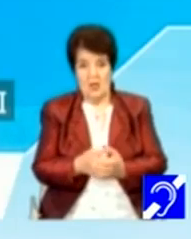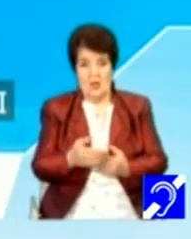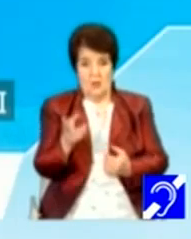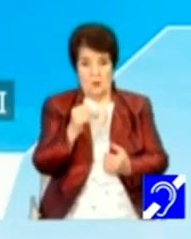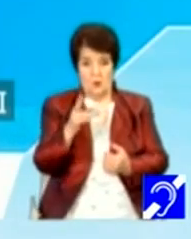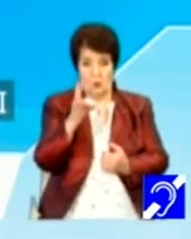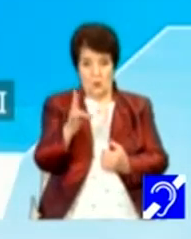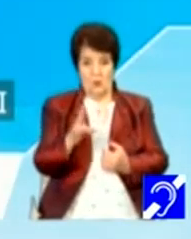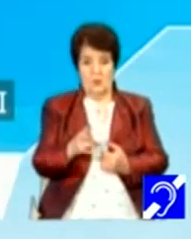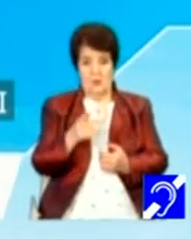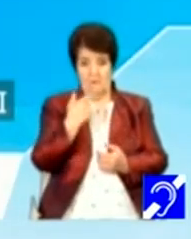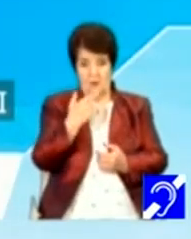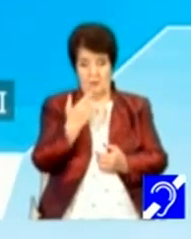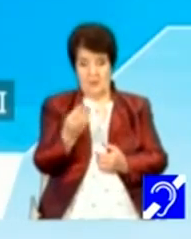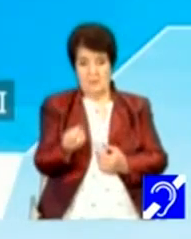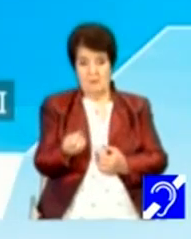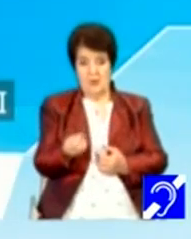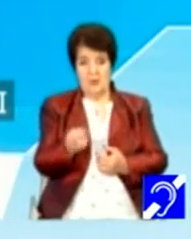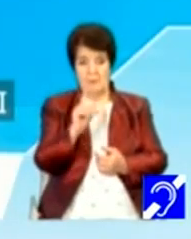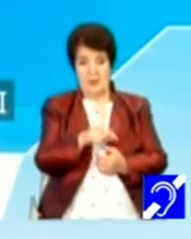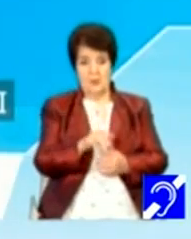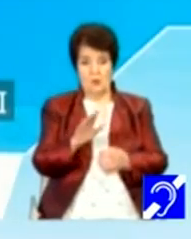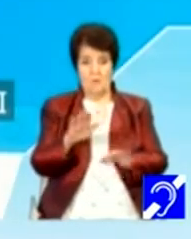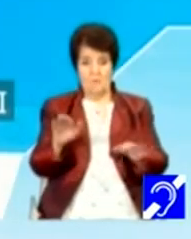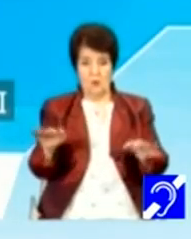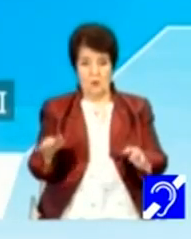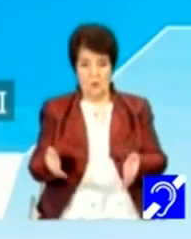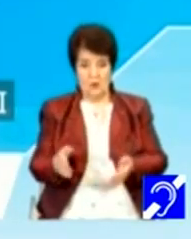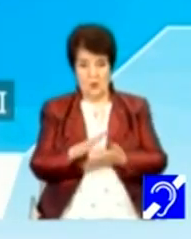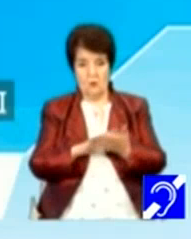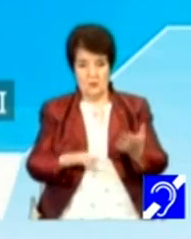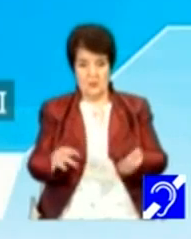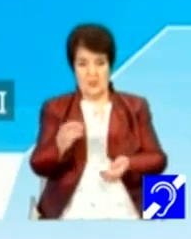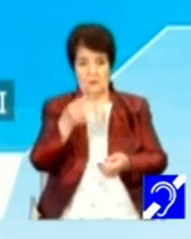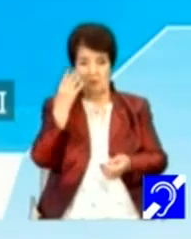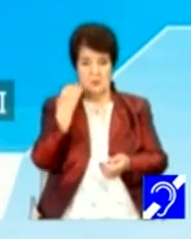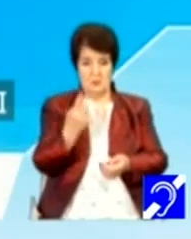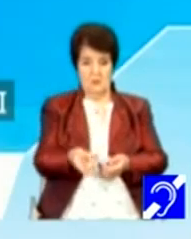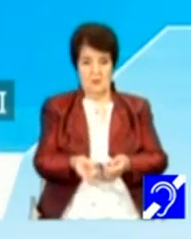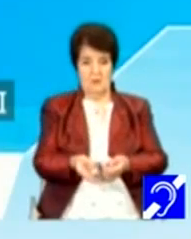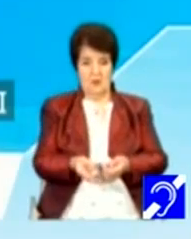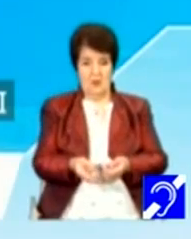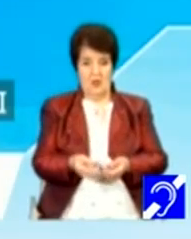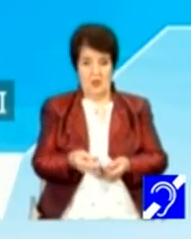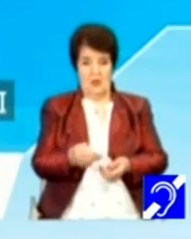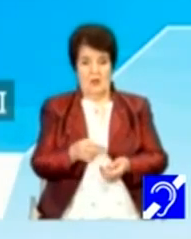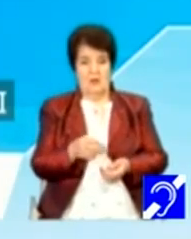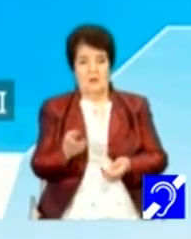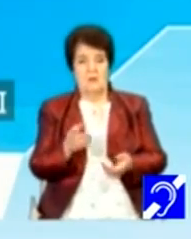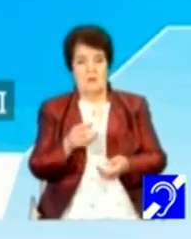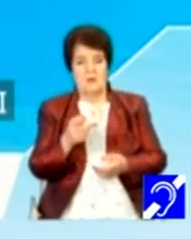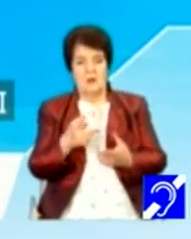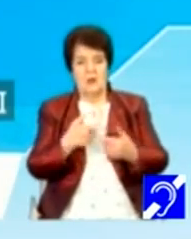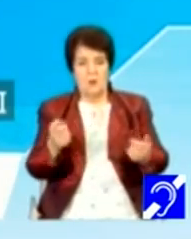Dodon vorbește consecvența de a lua pungi cu bani. Pentru Voronin vorbește consecința Republicii Moldova. Haideți să le numerăm. Hotelul Național, Hotelul